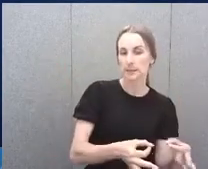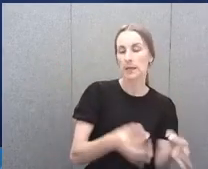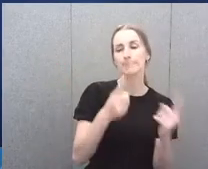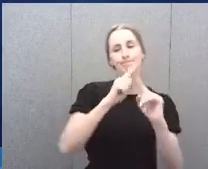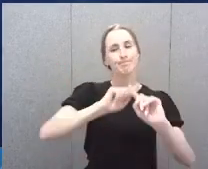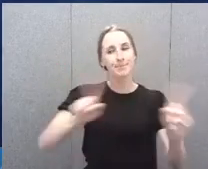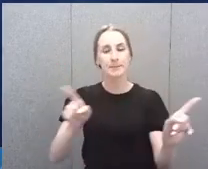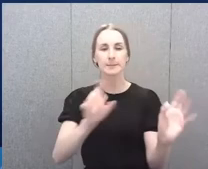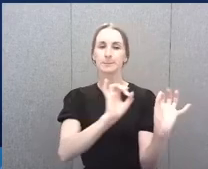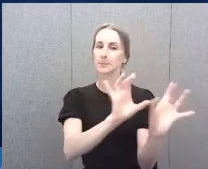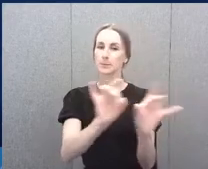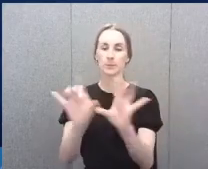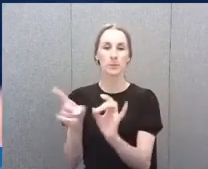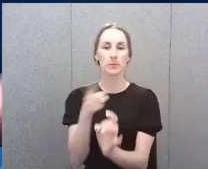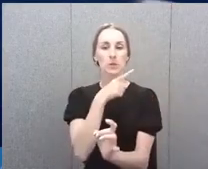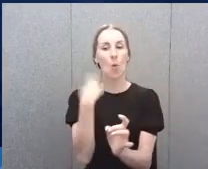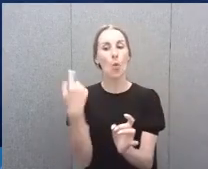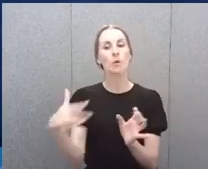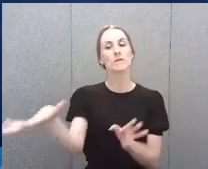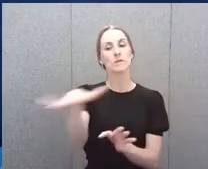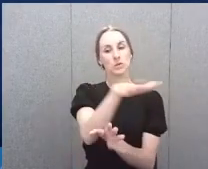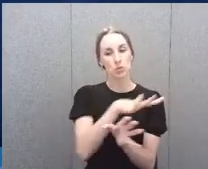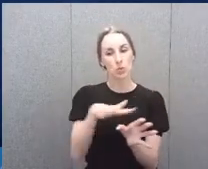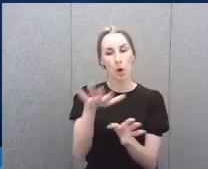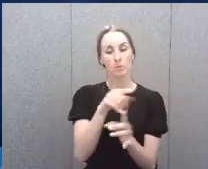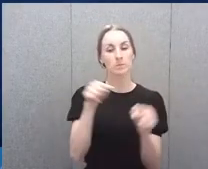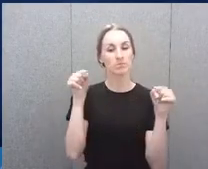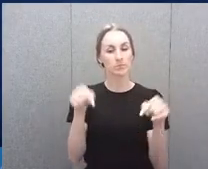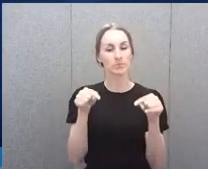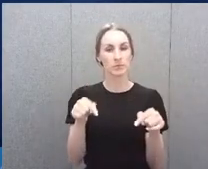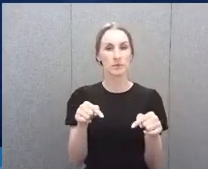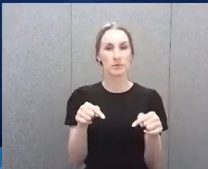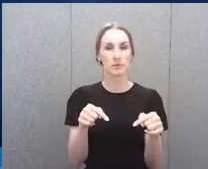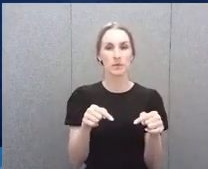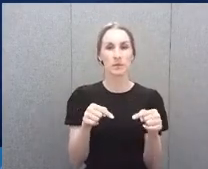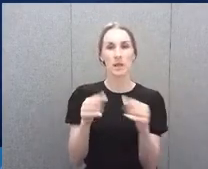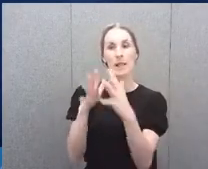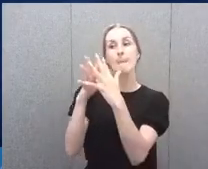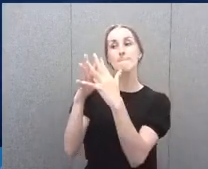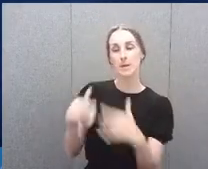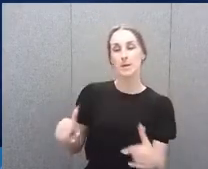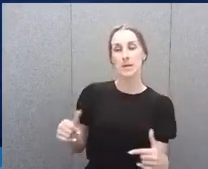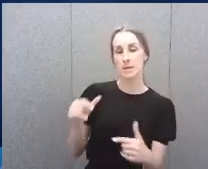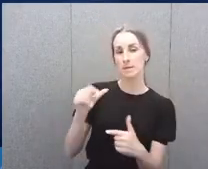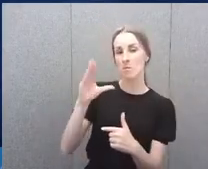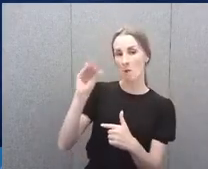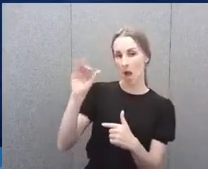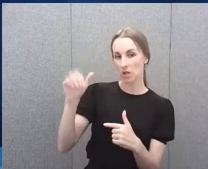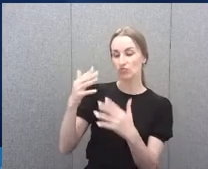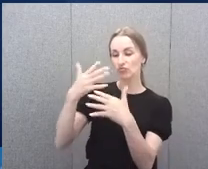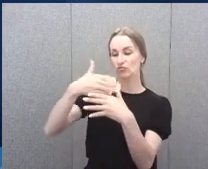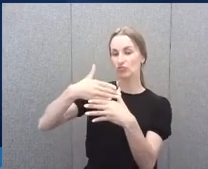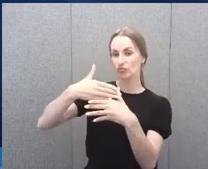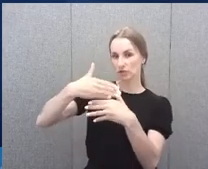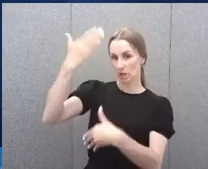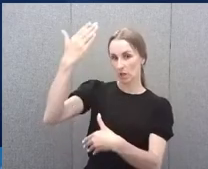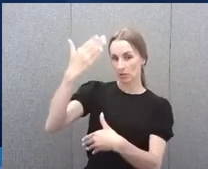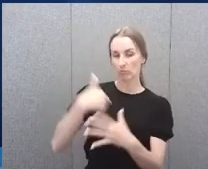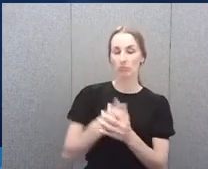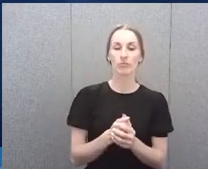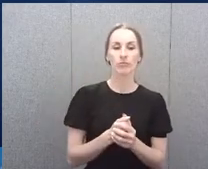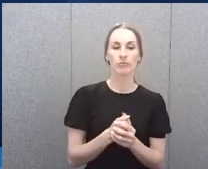женские ли это права, права ли это людей, но у нас пока еще внутри не разрушилась до конца